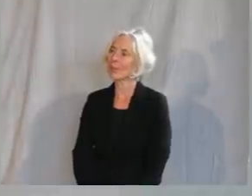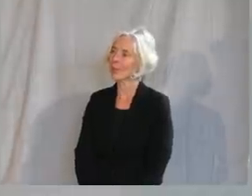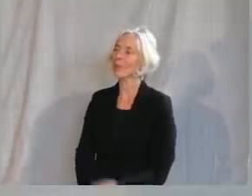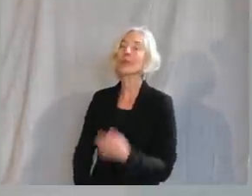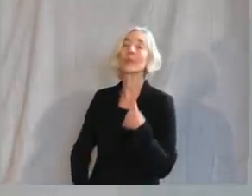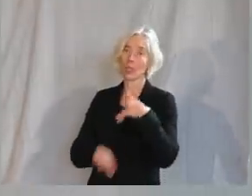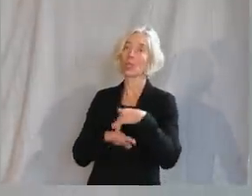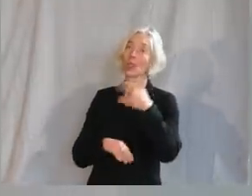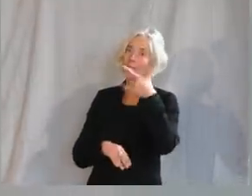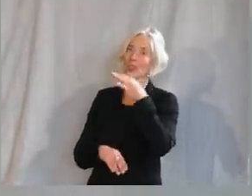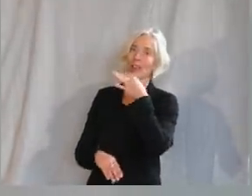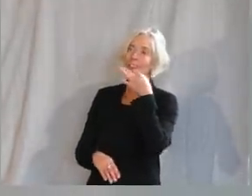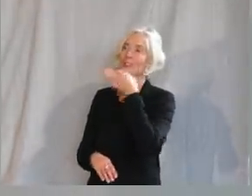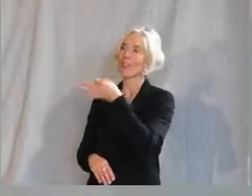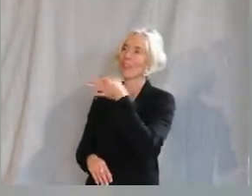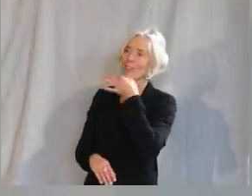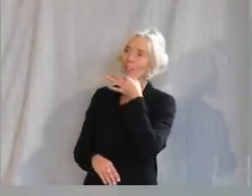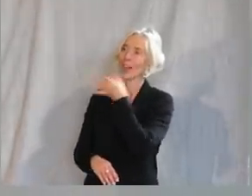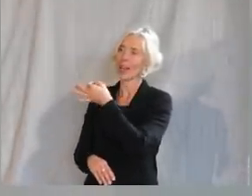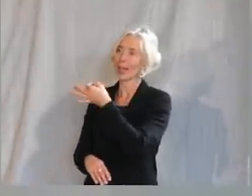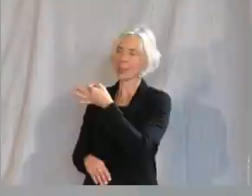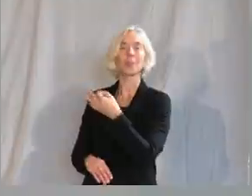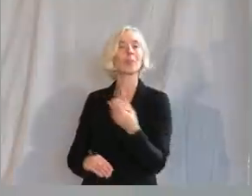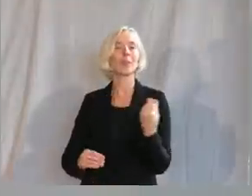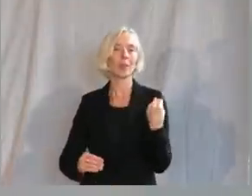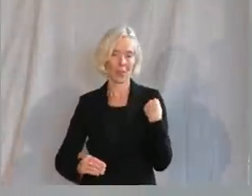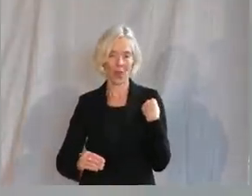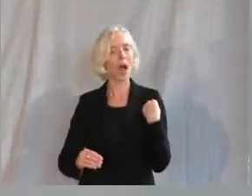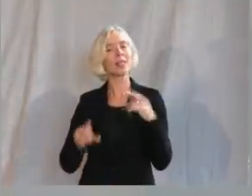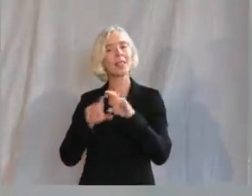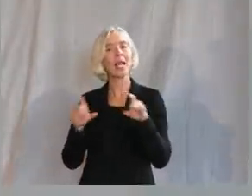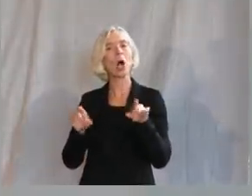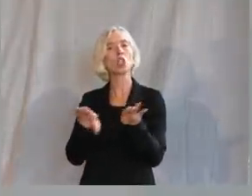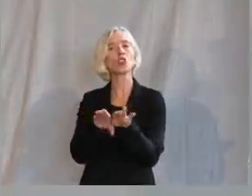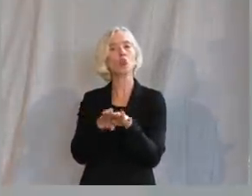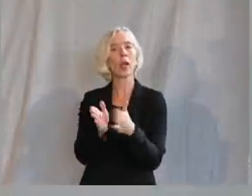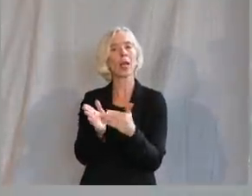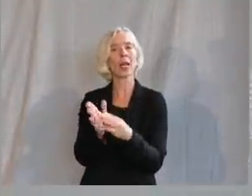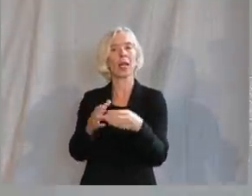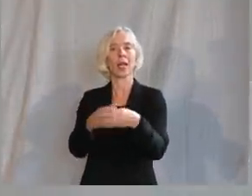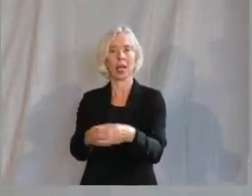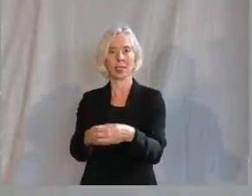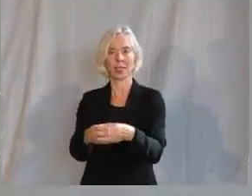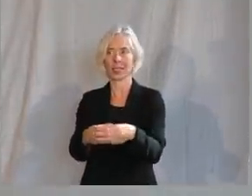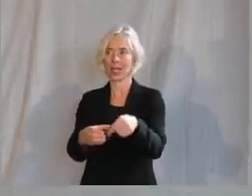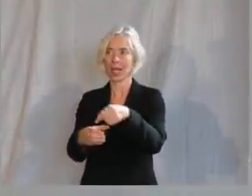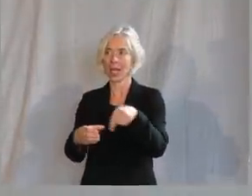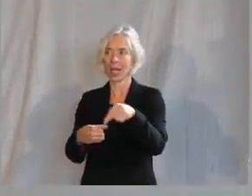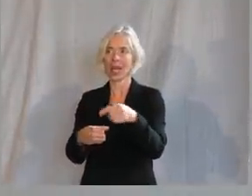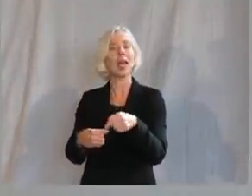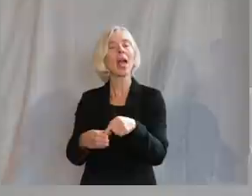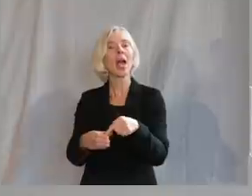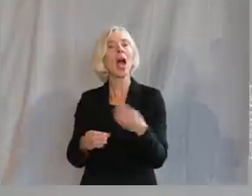Zwei Fragen. Die eine ist auch zu den Schulklassen. Da hatten wir bisher ja erst einen Fall von, dass sich Schüler in der Schule sozusagen, ein Schüler an der